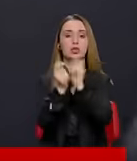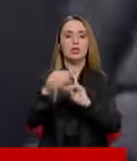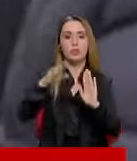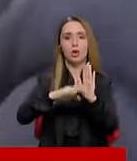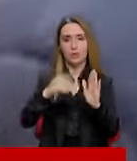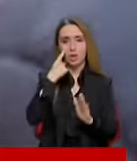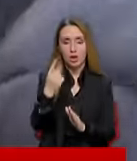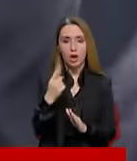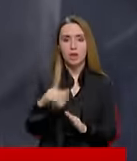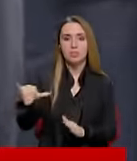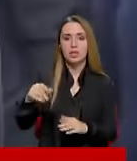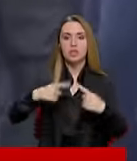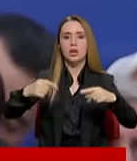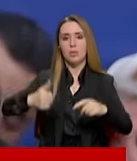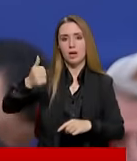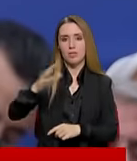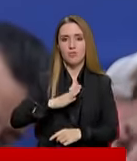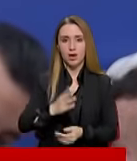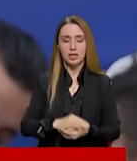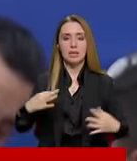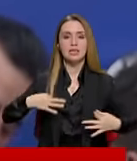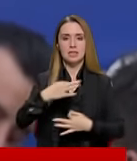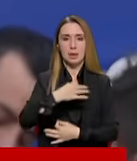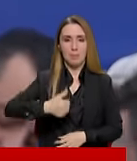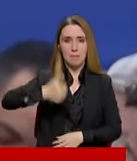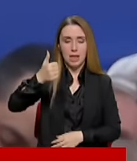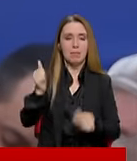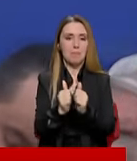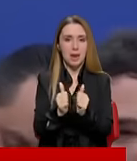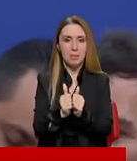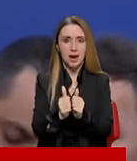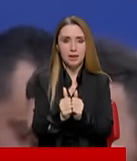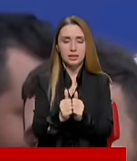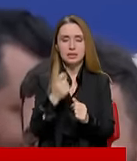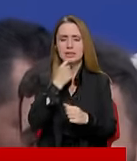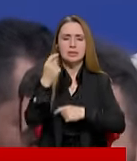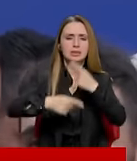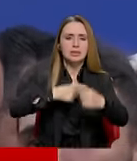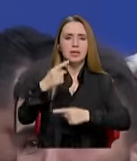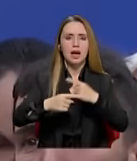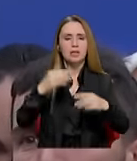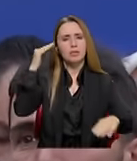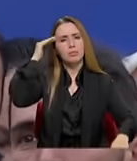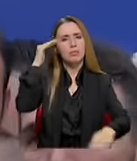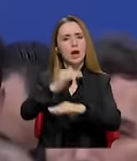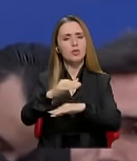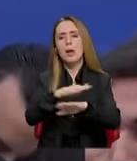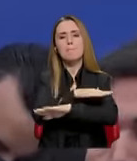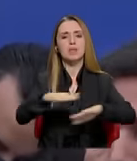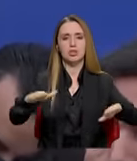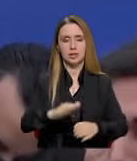programında da yanında Çevre Bakanı vardı sayın Bakanım la beraber yıllardır mağduriyetimizi sona